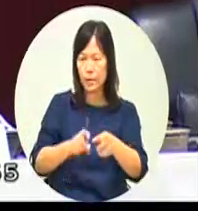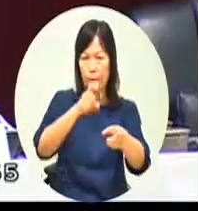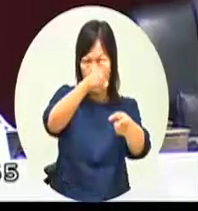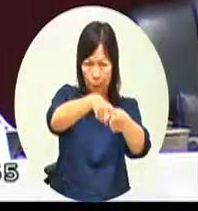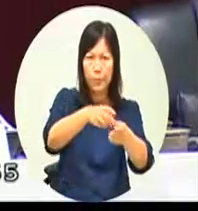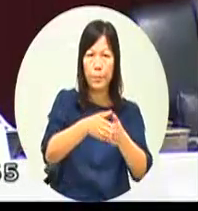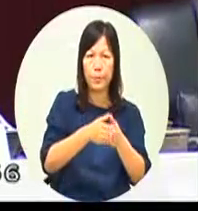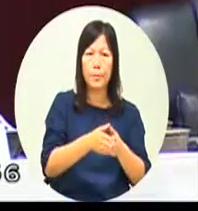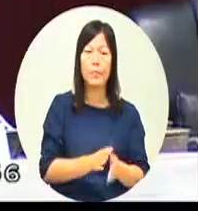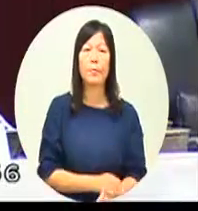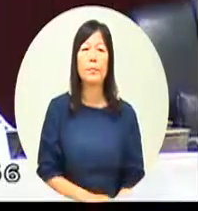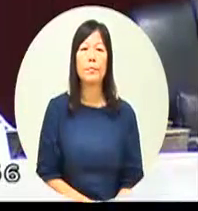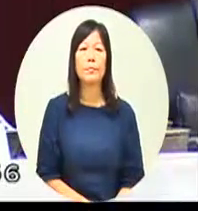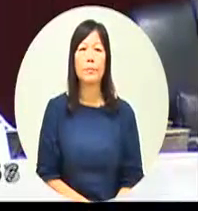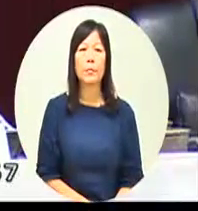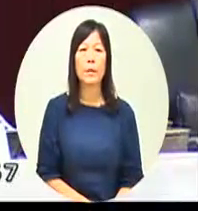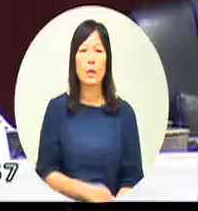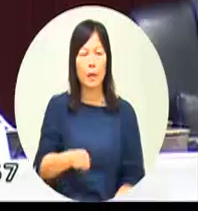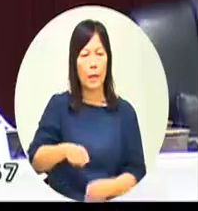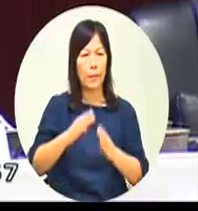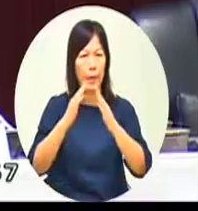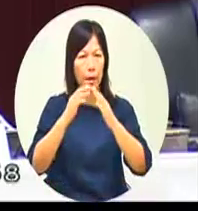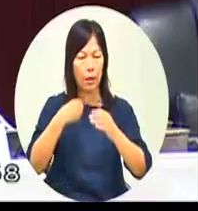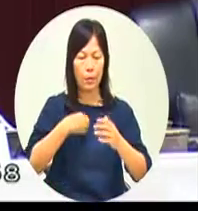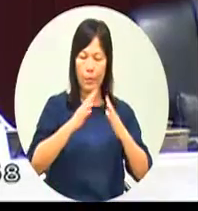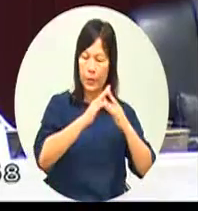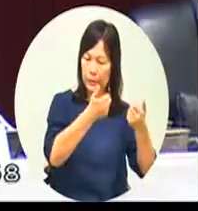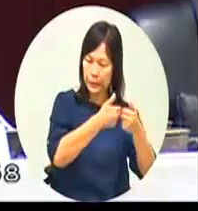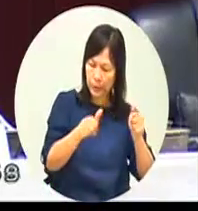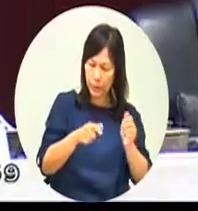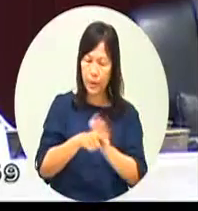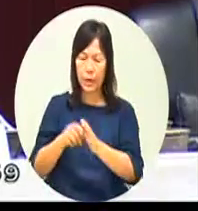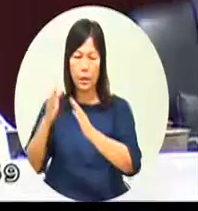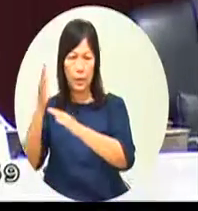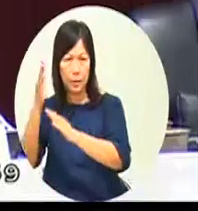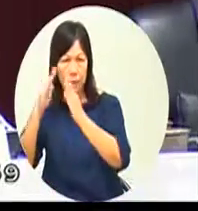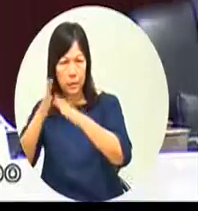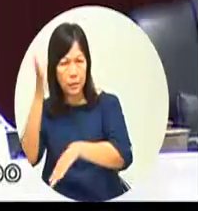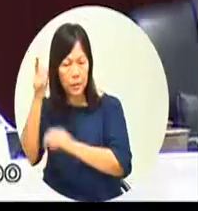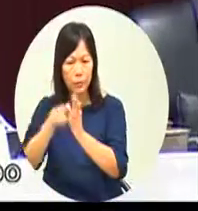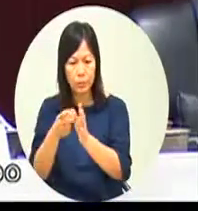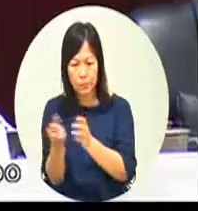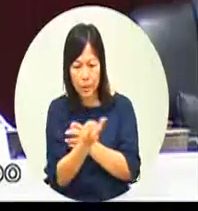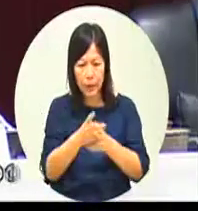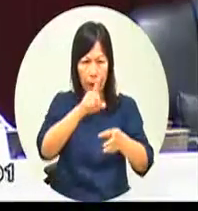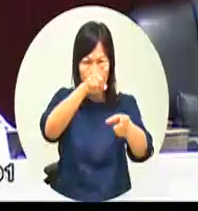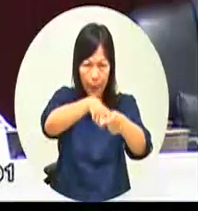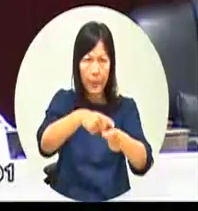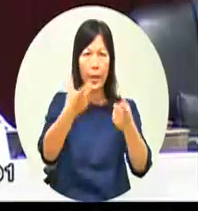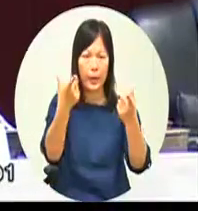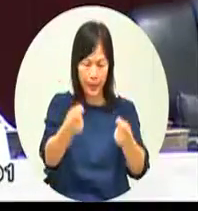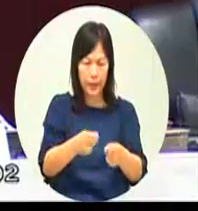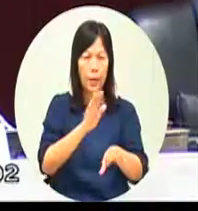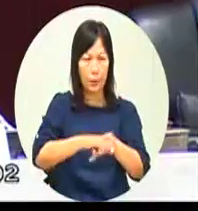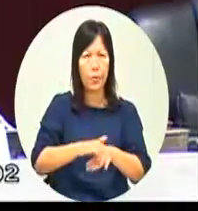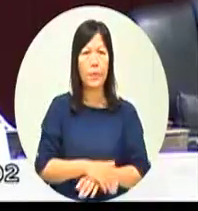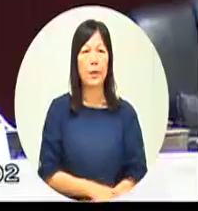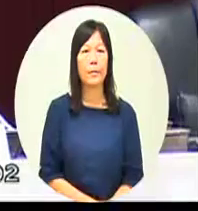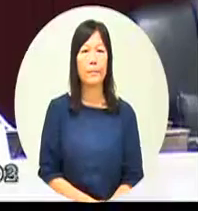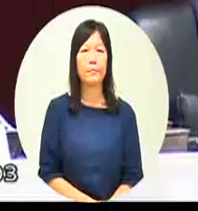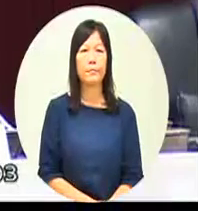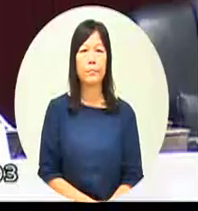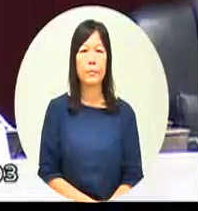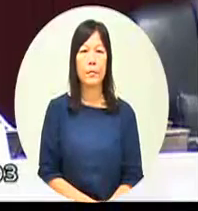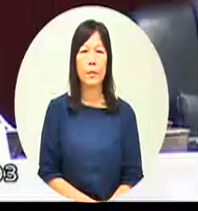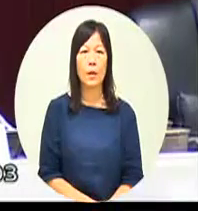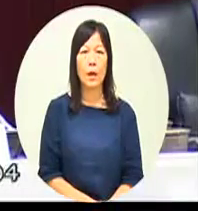那么贵府跟本会那个价值跟底线绝对会是一致的。其中